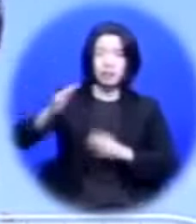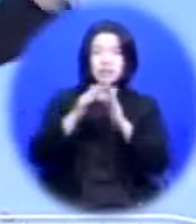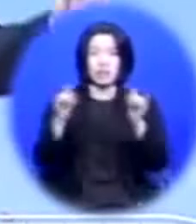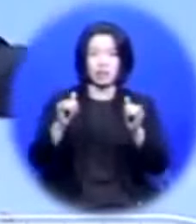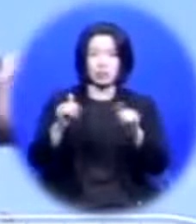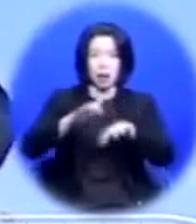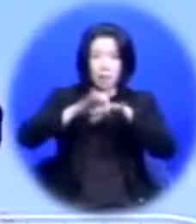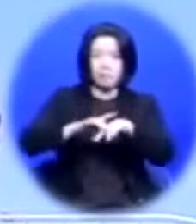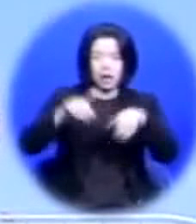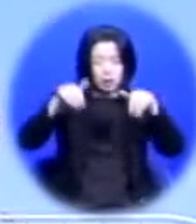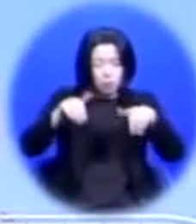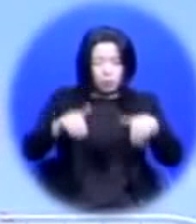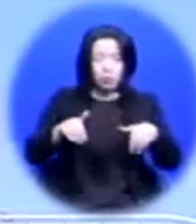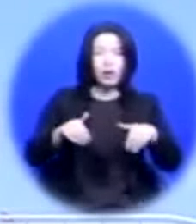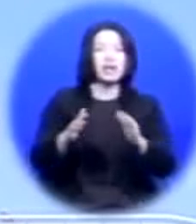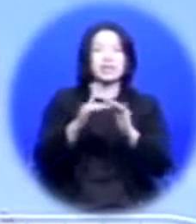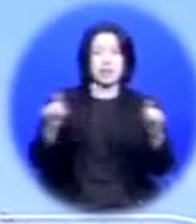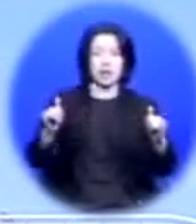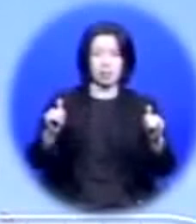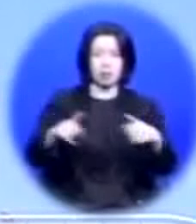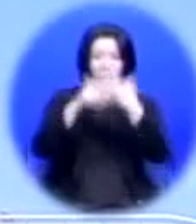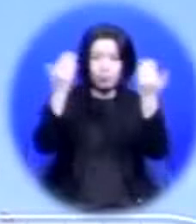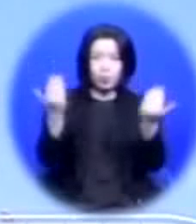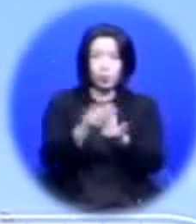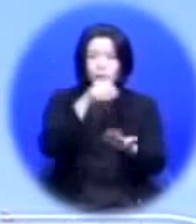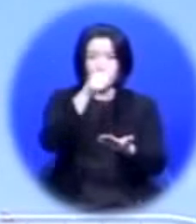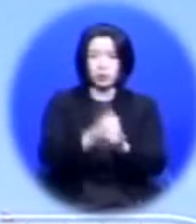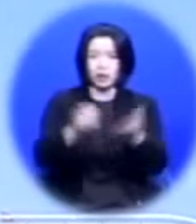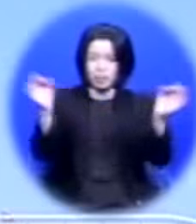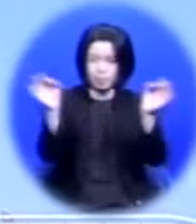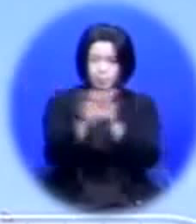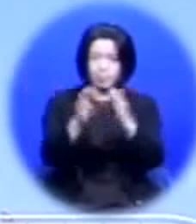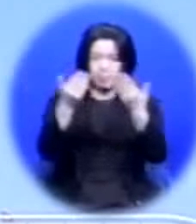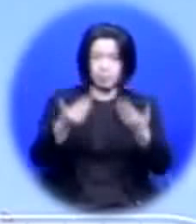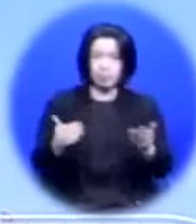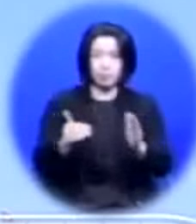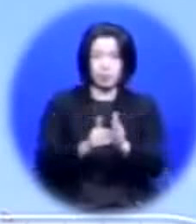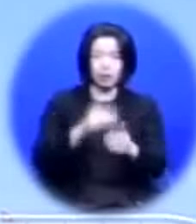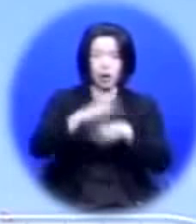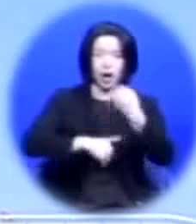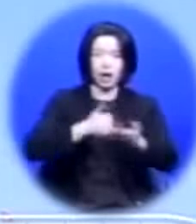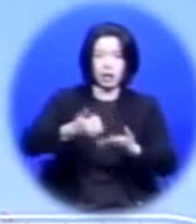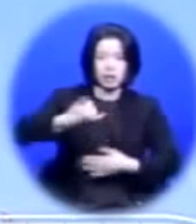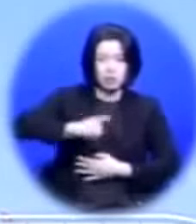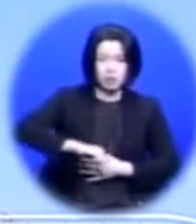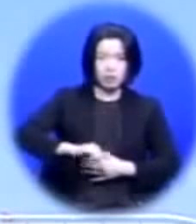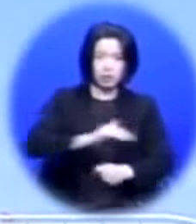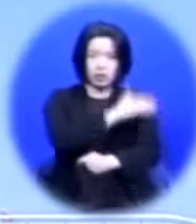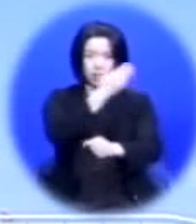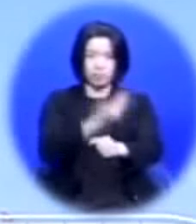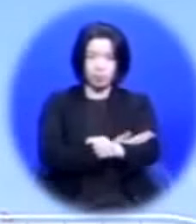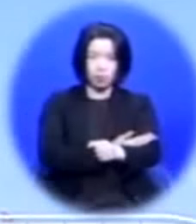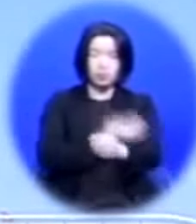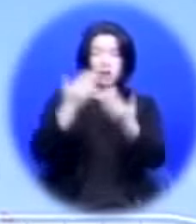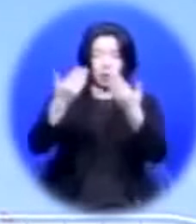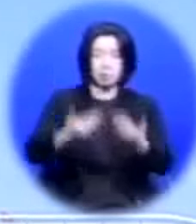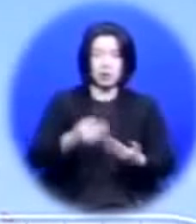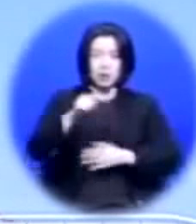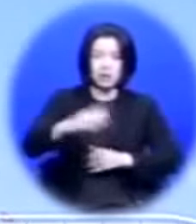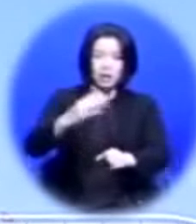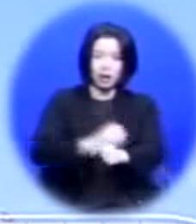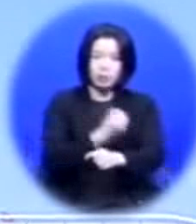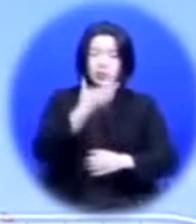마귀 종로를 다은 자가 모든 죄가 사안 받고 하나님의 자녀가 되는 권세를 받은이